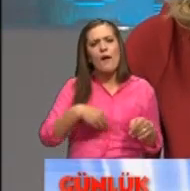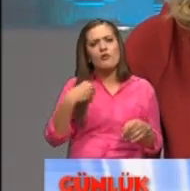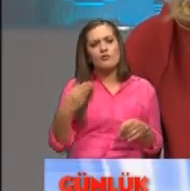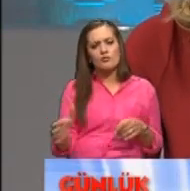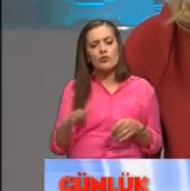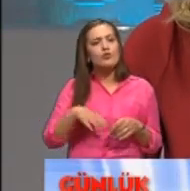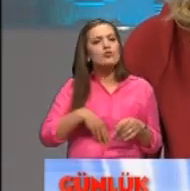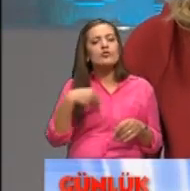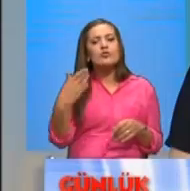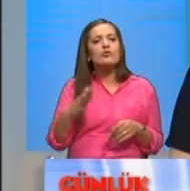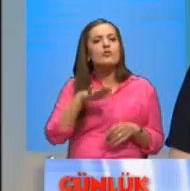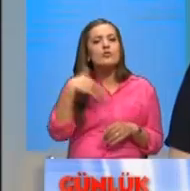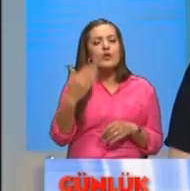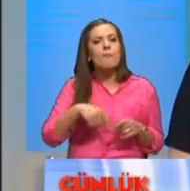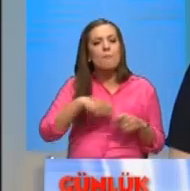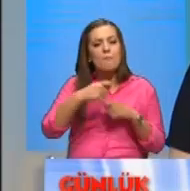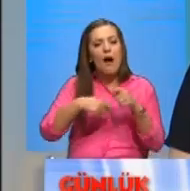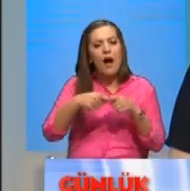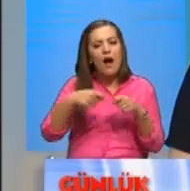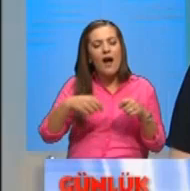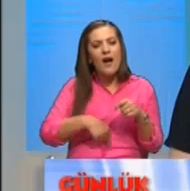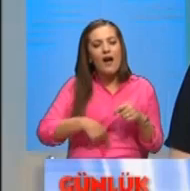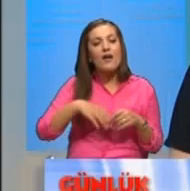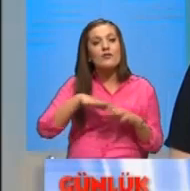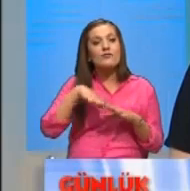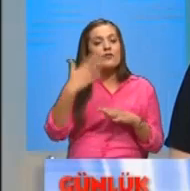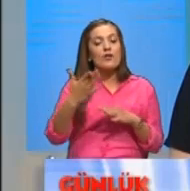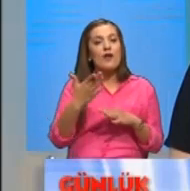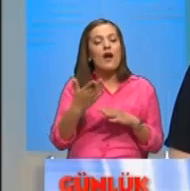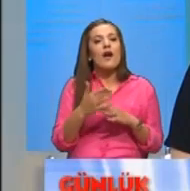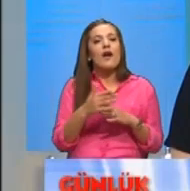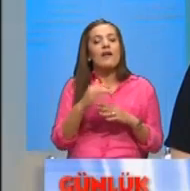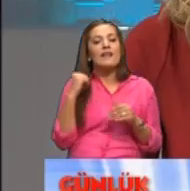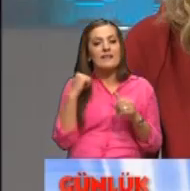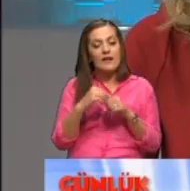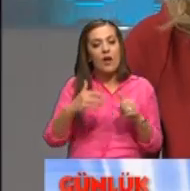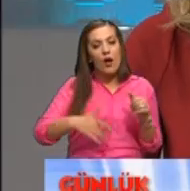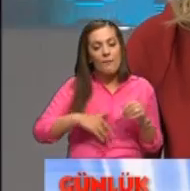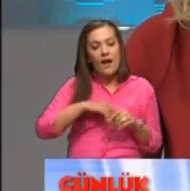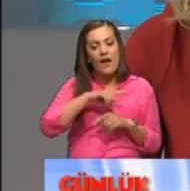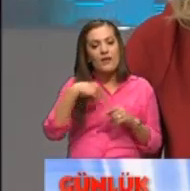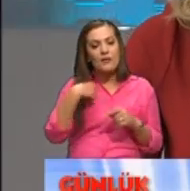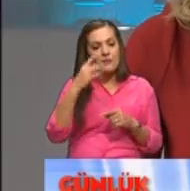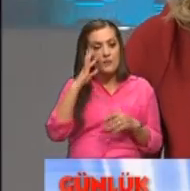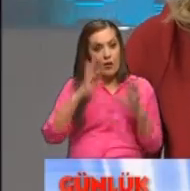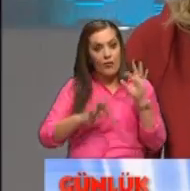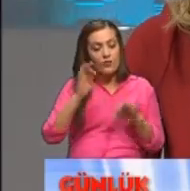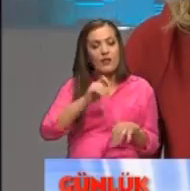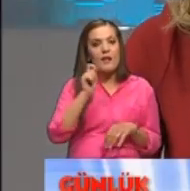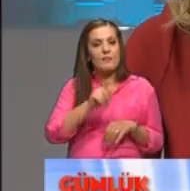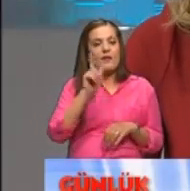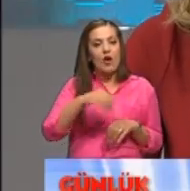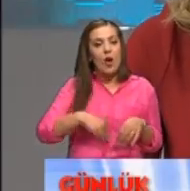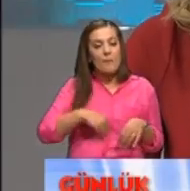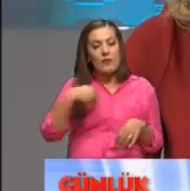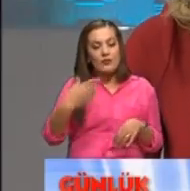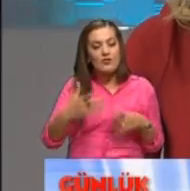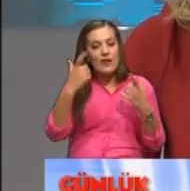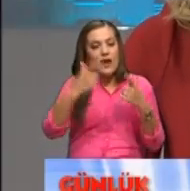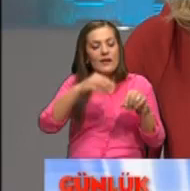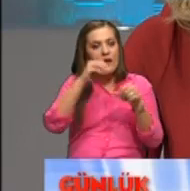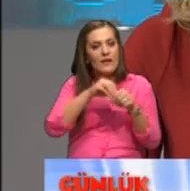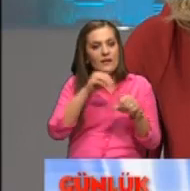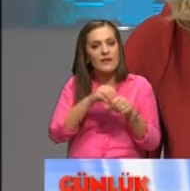düşüyor. Düştükten sonra göbek bağı herhangi bir şeye dikkat etmeliyiz. Düştükten sonra yine göbek çevresini gözlemlemek lazım. Göbeğinin düştüğü